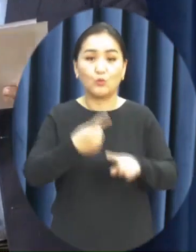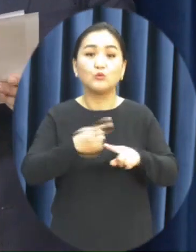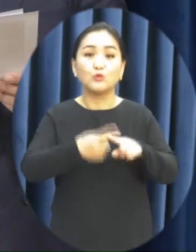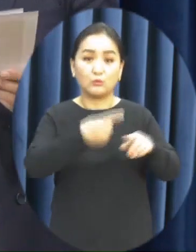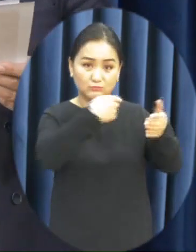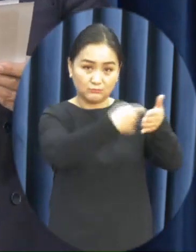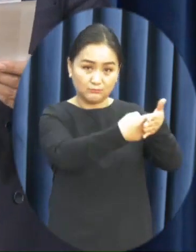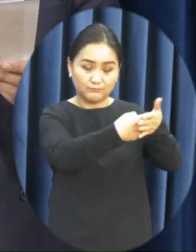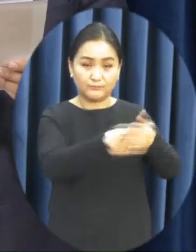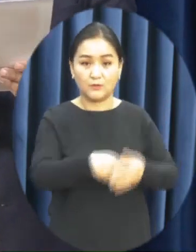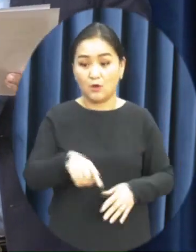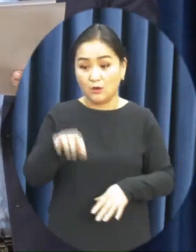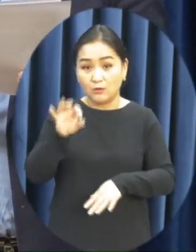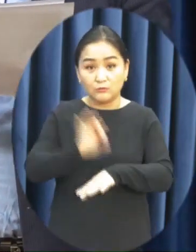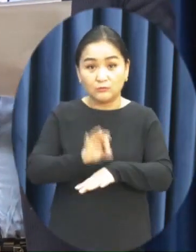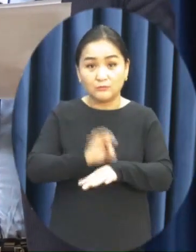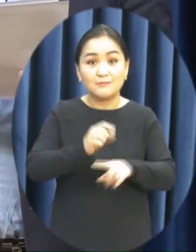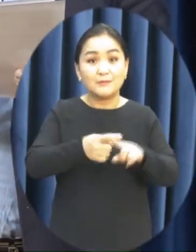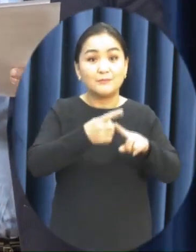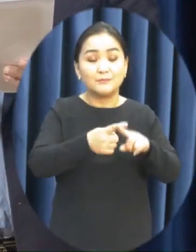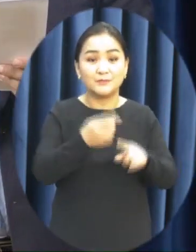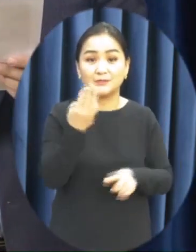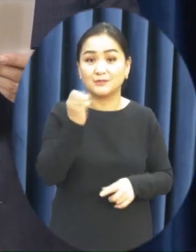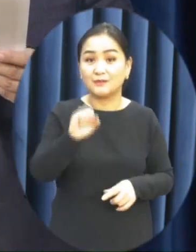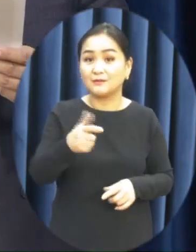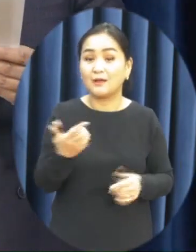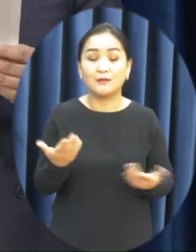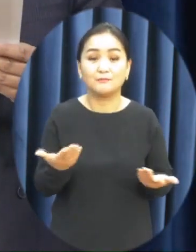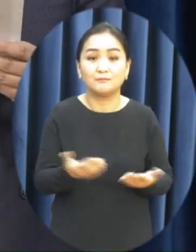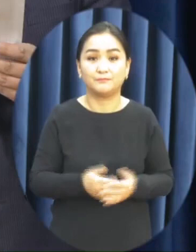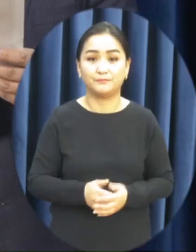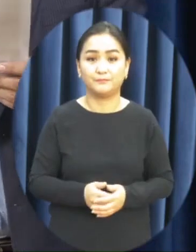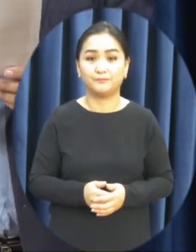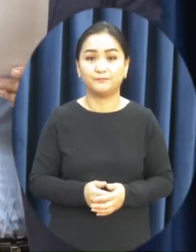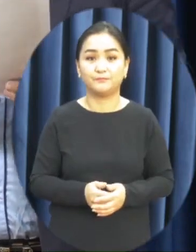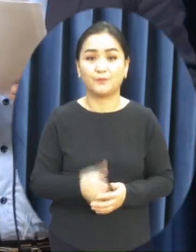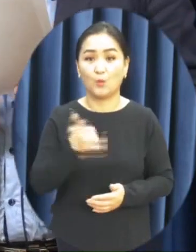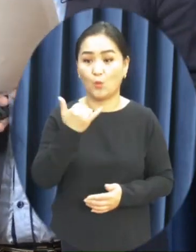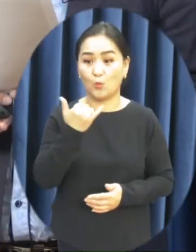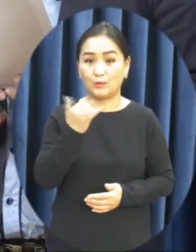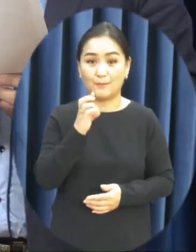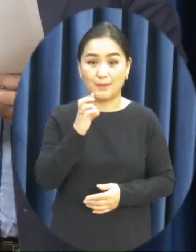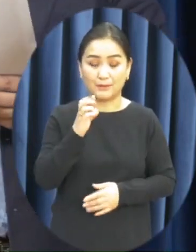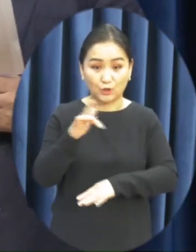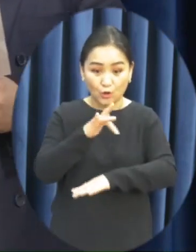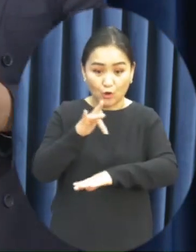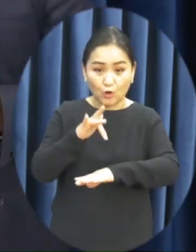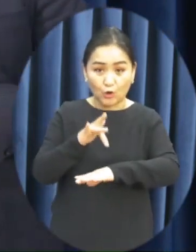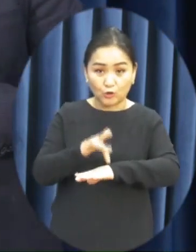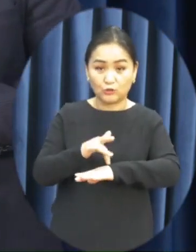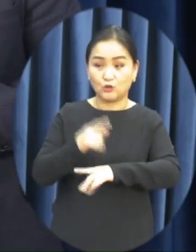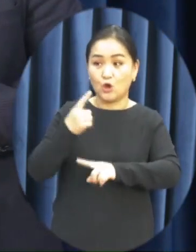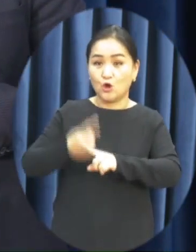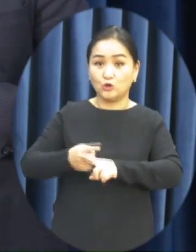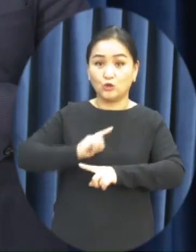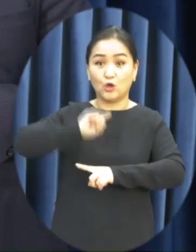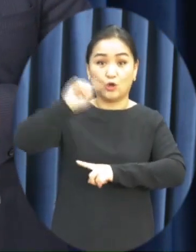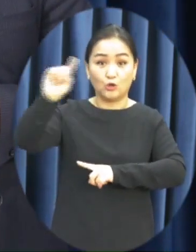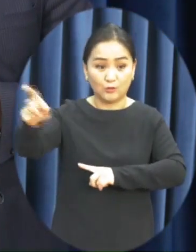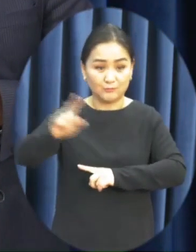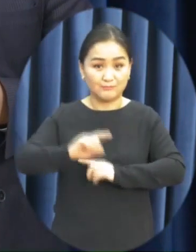པའི སྤྱི གོགས